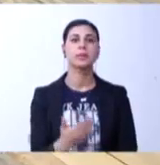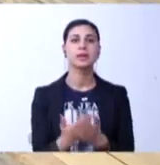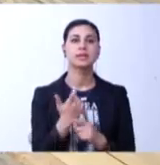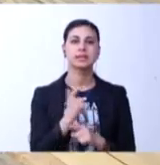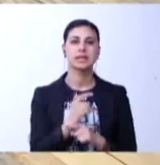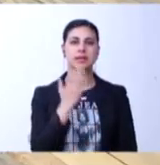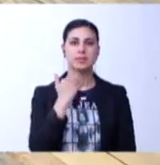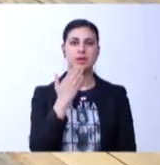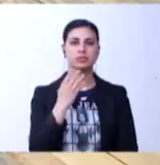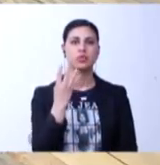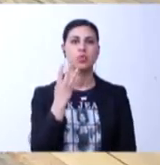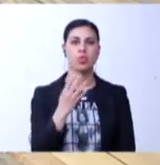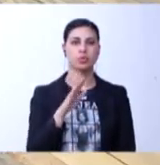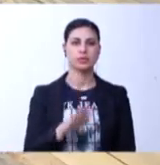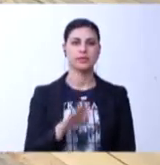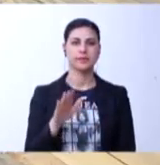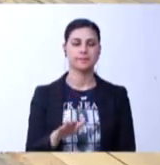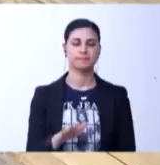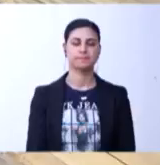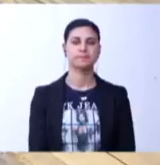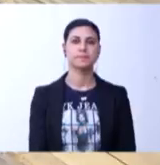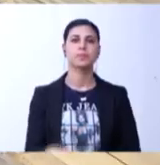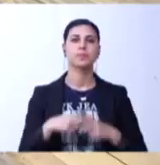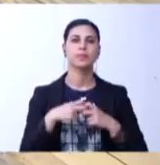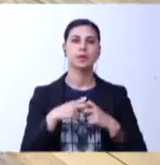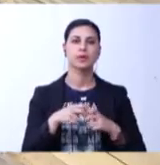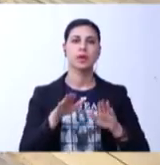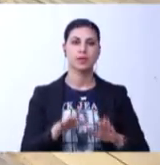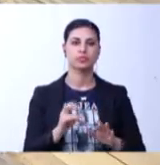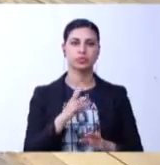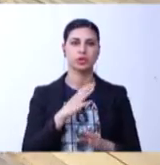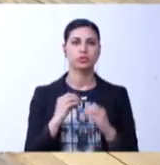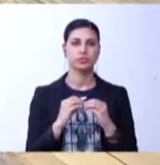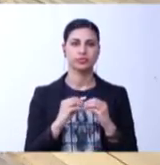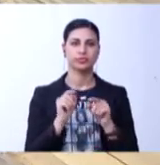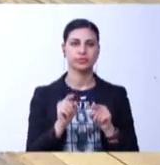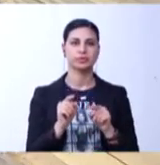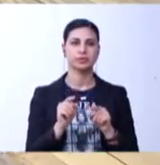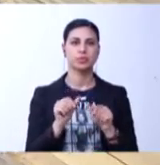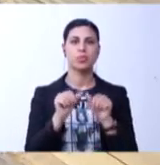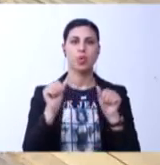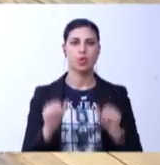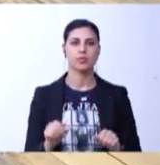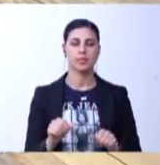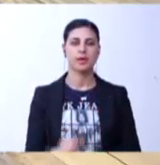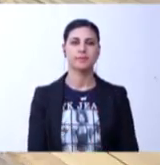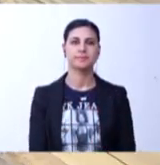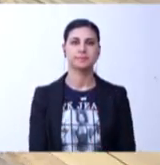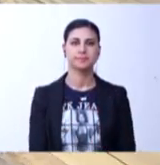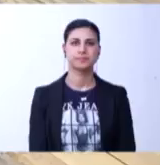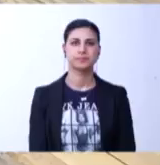მარტივია, თავსდებით 4-ზე, ვცდილობთ, რომ მუხლები და ხელები თანაბრად იყოს განლაგებული, თავი